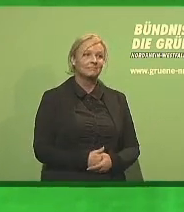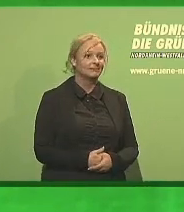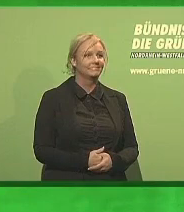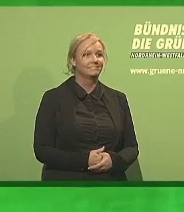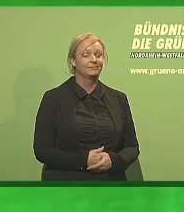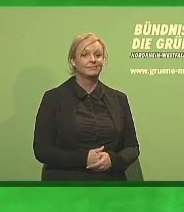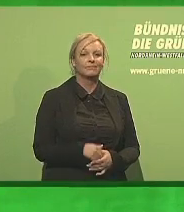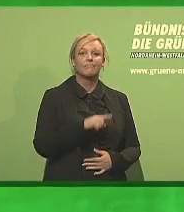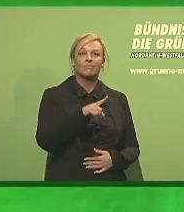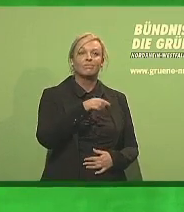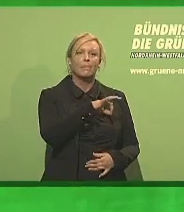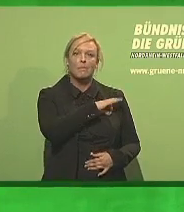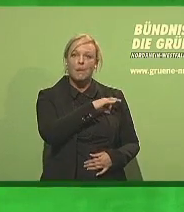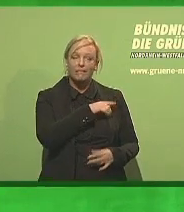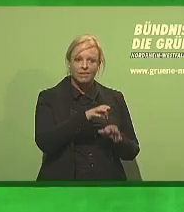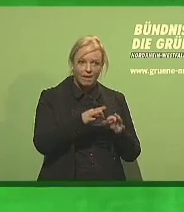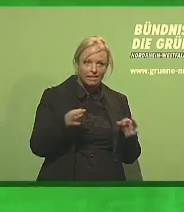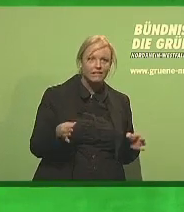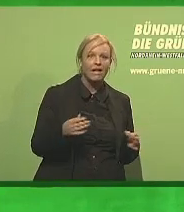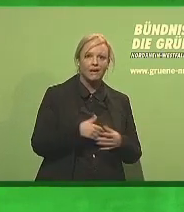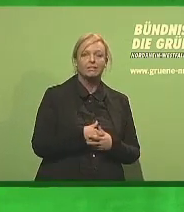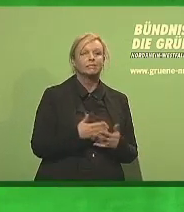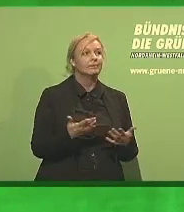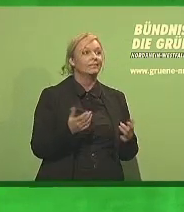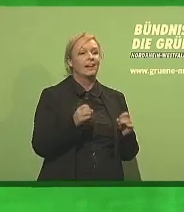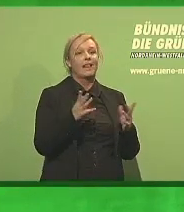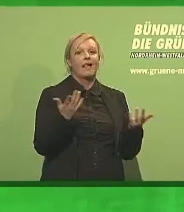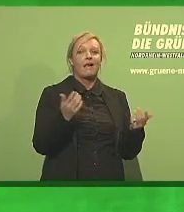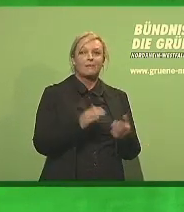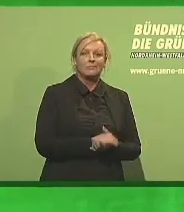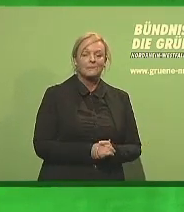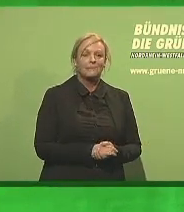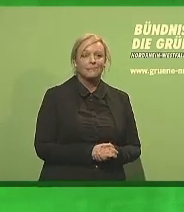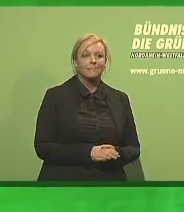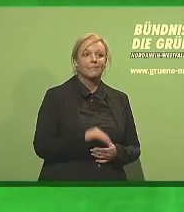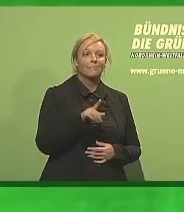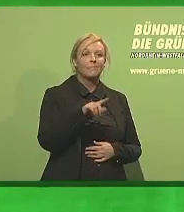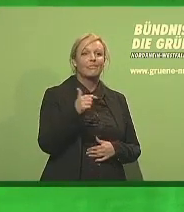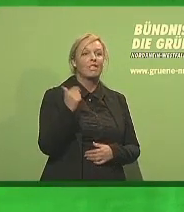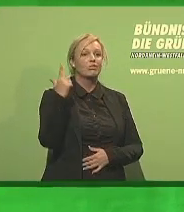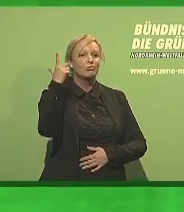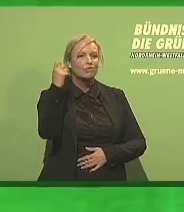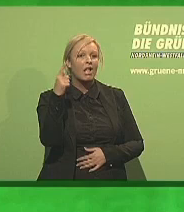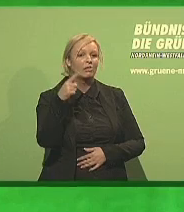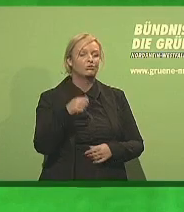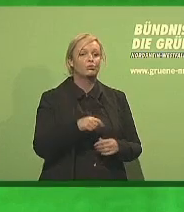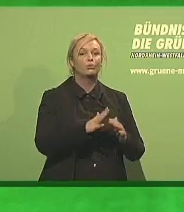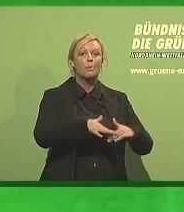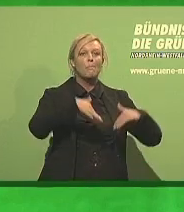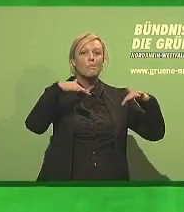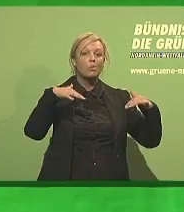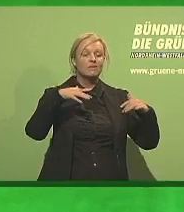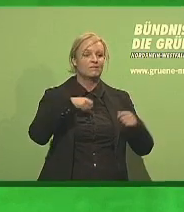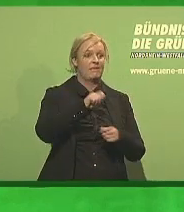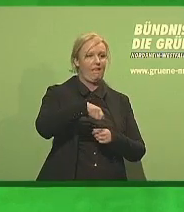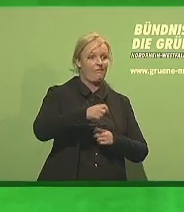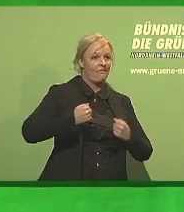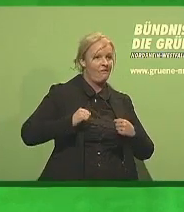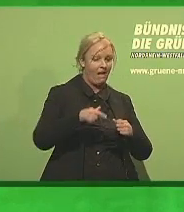Euer Parteitag ist, das ist ja klar, als Startschuss in den Bundestagswahlkampf hier in